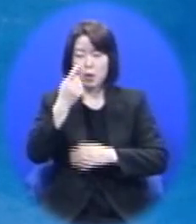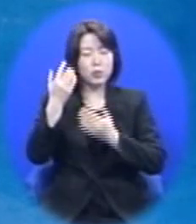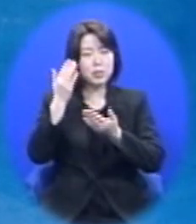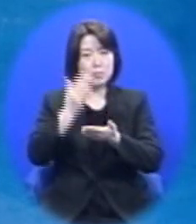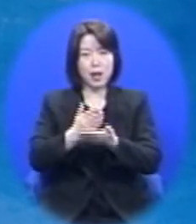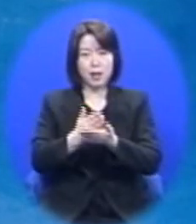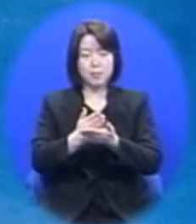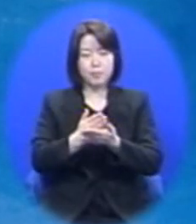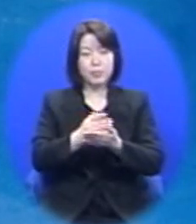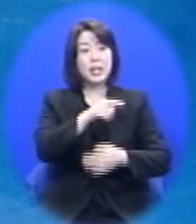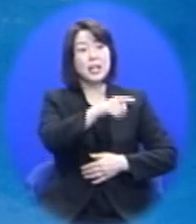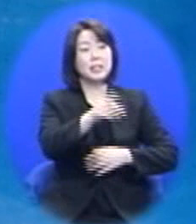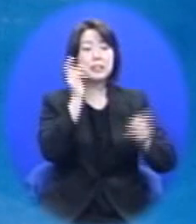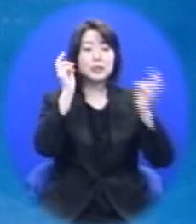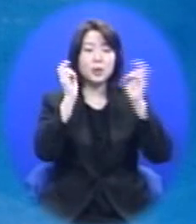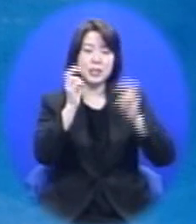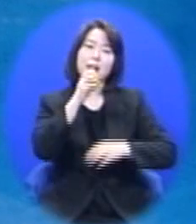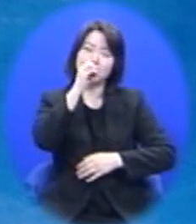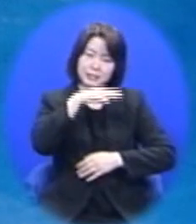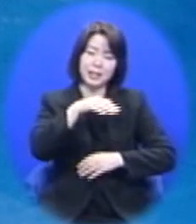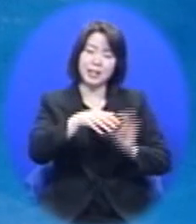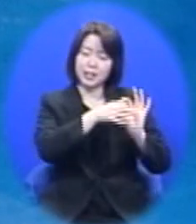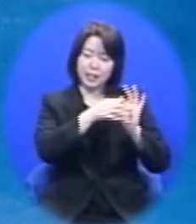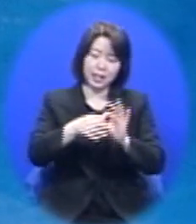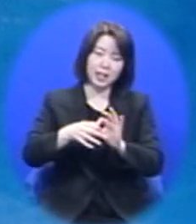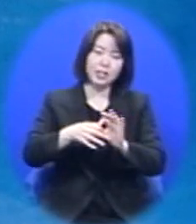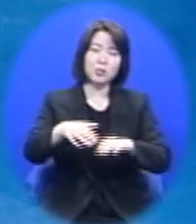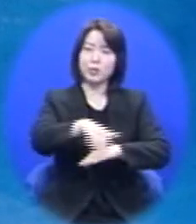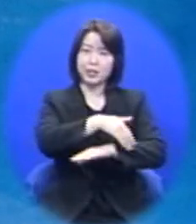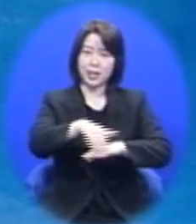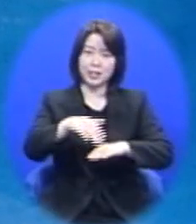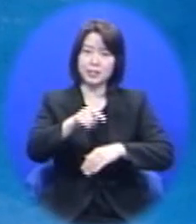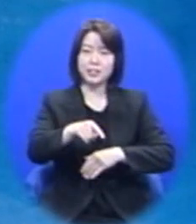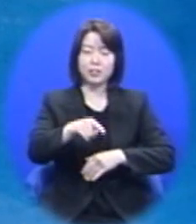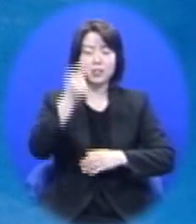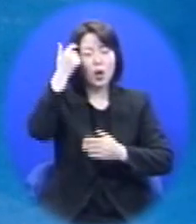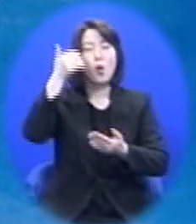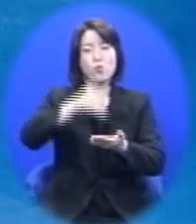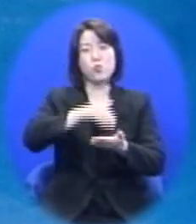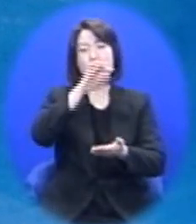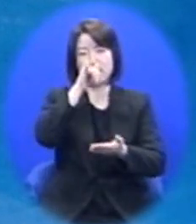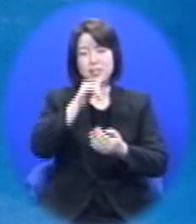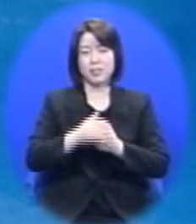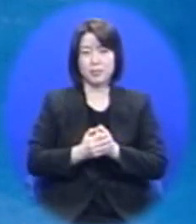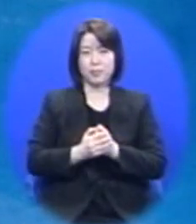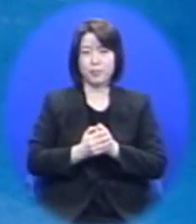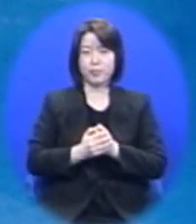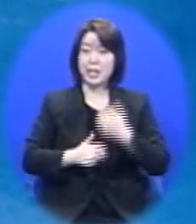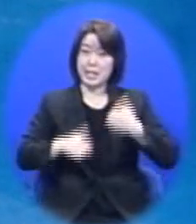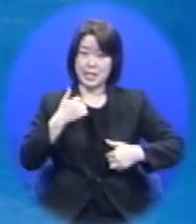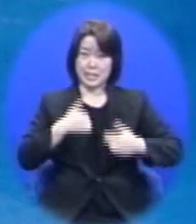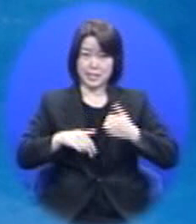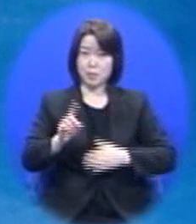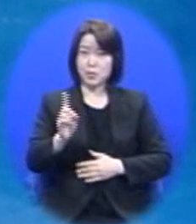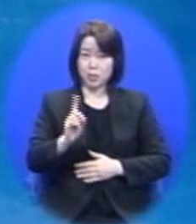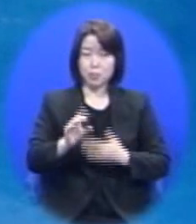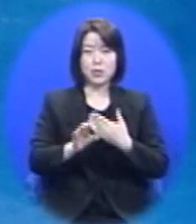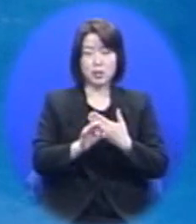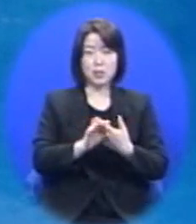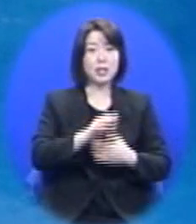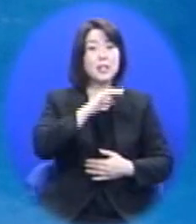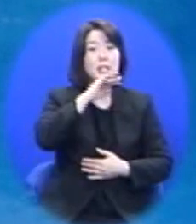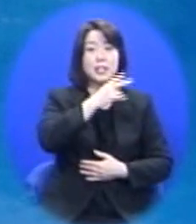회사 그냥 다닐 걸, 뭐 여러 항목들이 있더래요. 흥미로운 것은 20대부터 40대까지